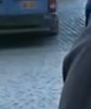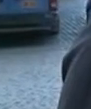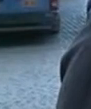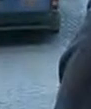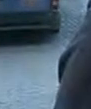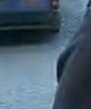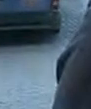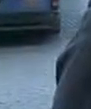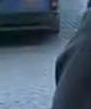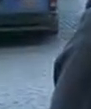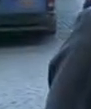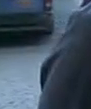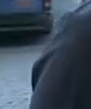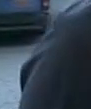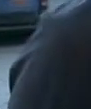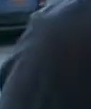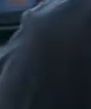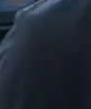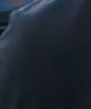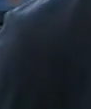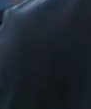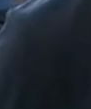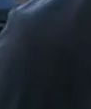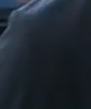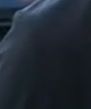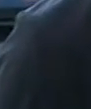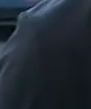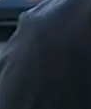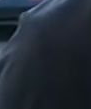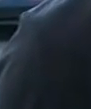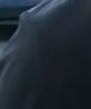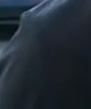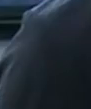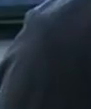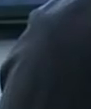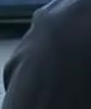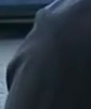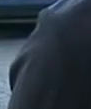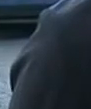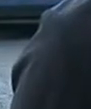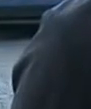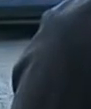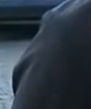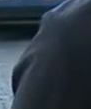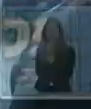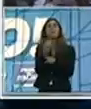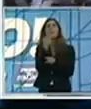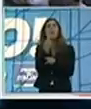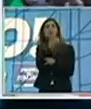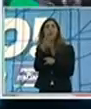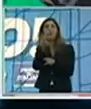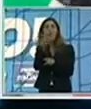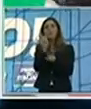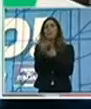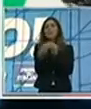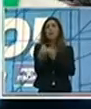che è venuta giù dal Friuli, dalla Lombardia, dal Veneto, dal Piemonte, si vede, cioè, la Lega aveva detto non portate tante bandiere,